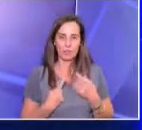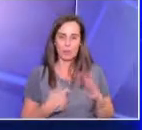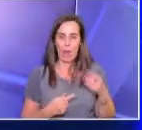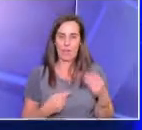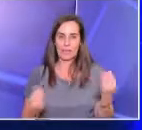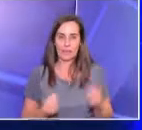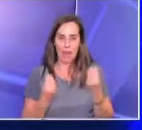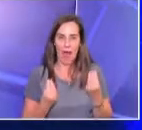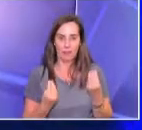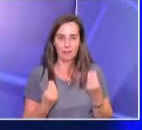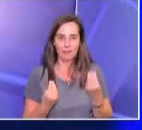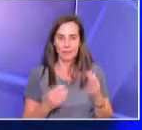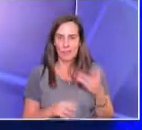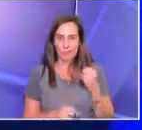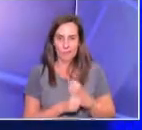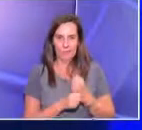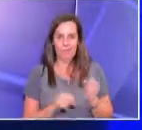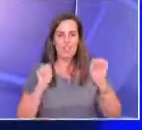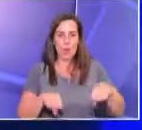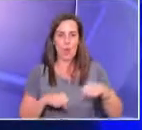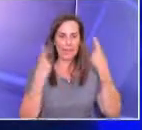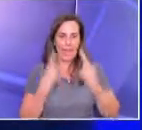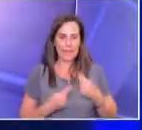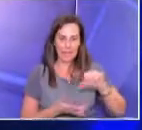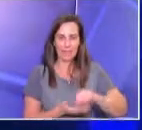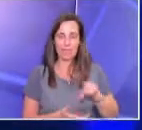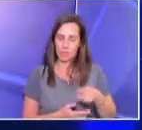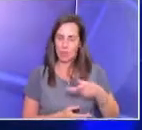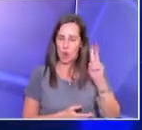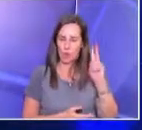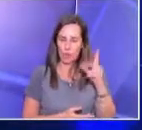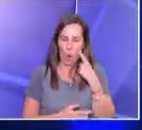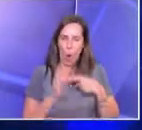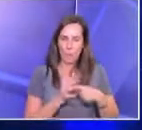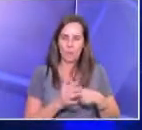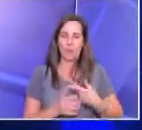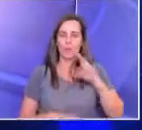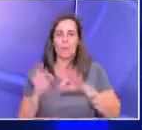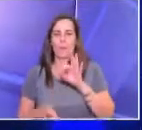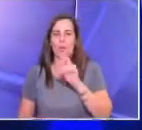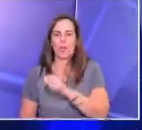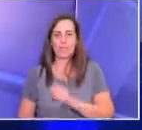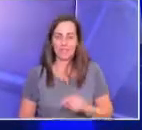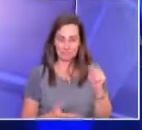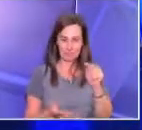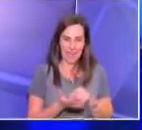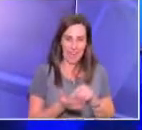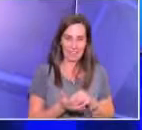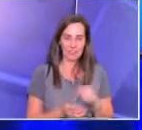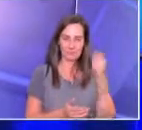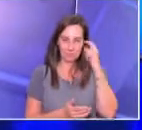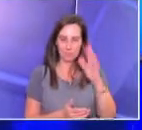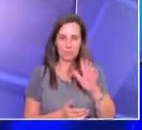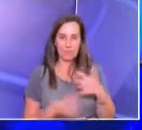אולי לא יודע מה, השתלטות חרדית על העיר, זה הרבה יותר מוחשי מאשר בבחירות כלליות. ולכן... אני